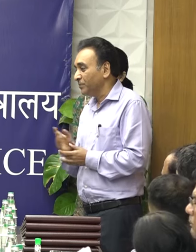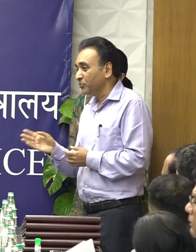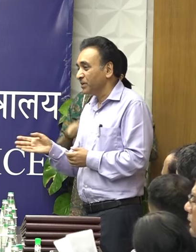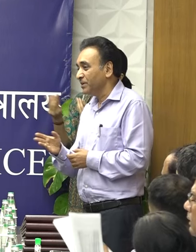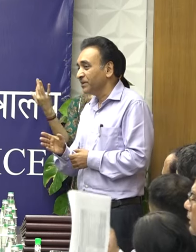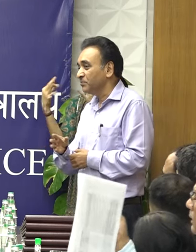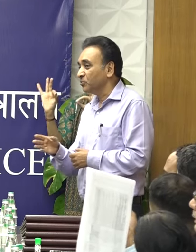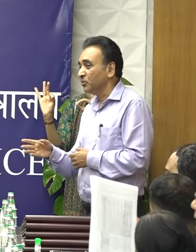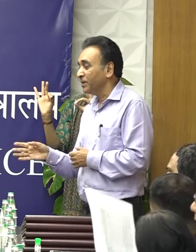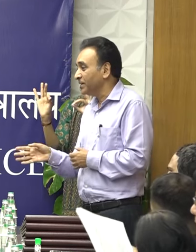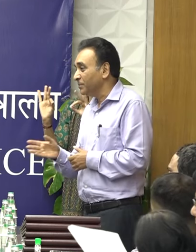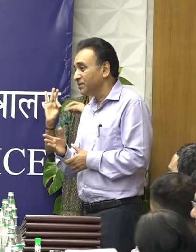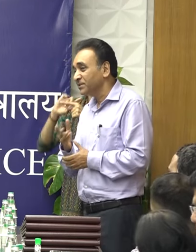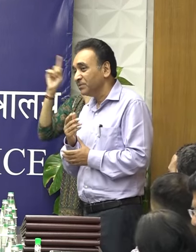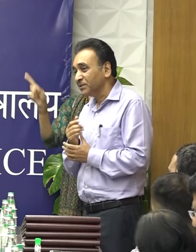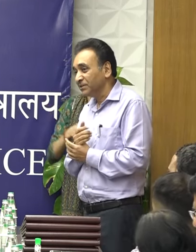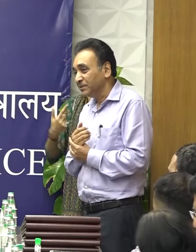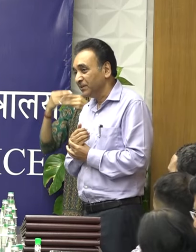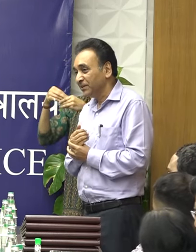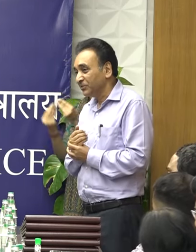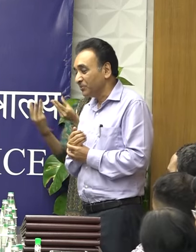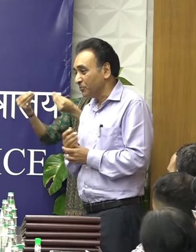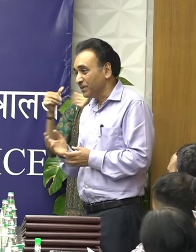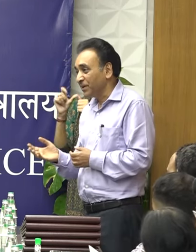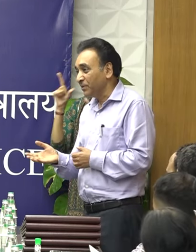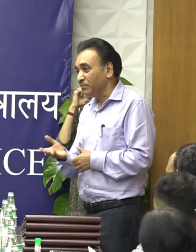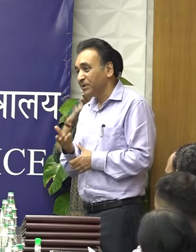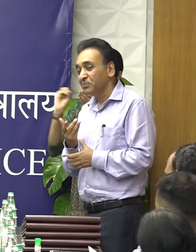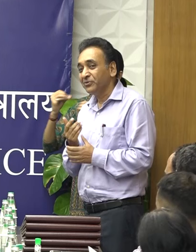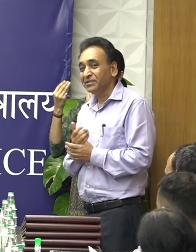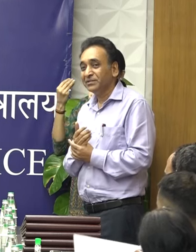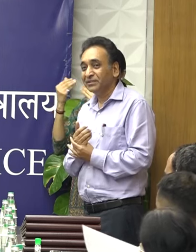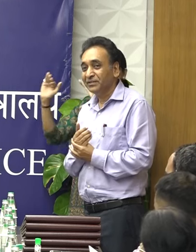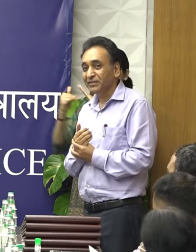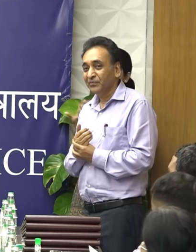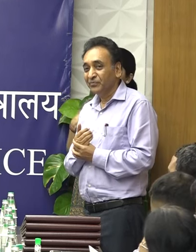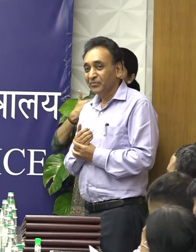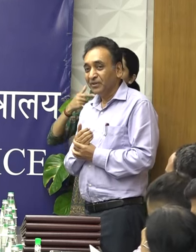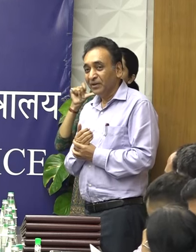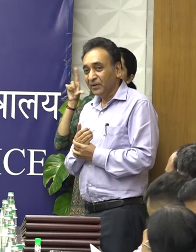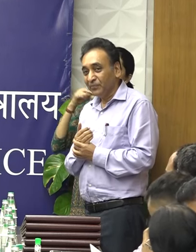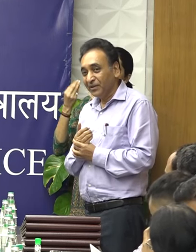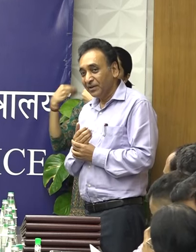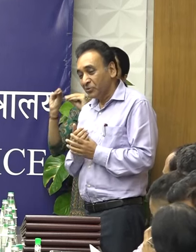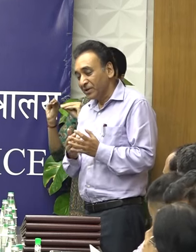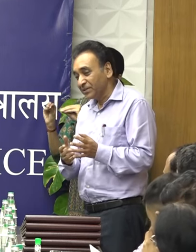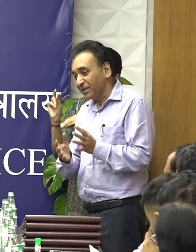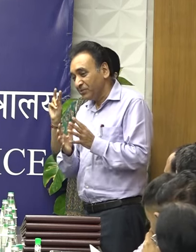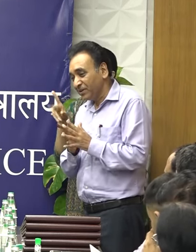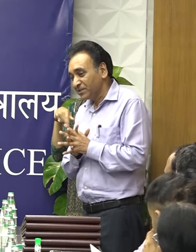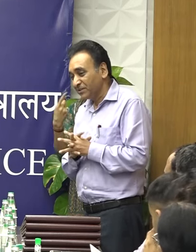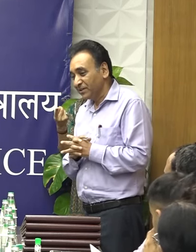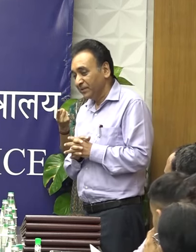और बाद में उसका बिलिंग LIMCO को हमारी ADPSSA में कर देना. सर वो भी एक कामयाब एक प्रोजेक्ट चल रहा है. कईयों